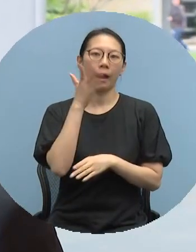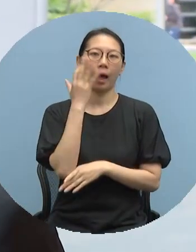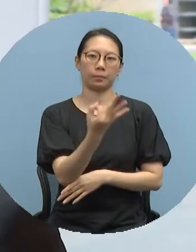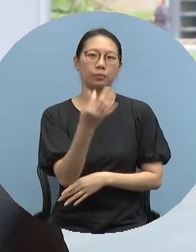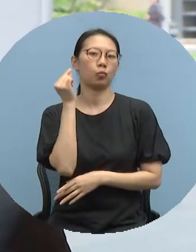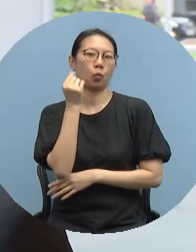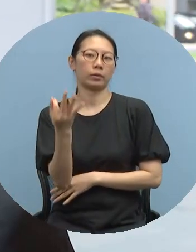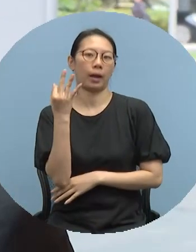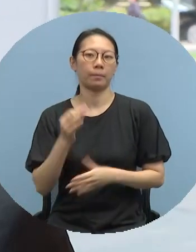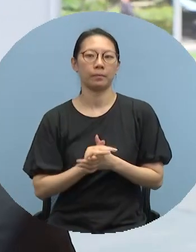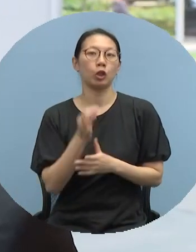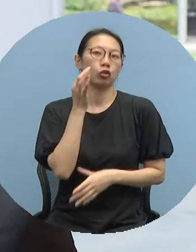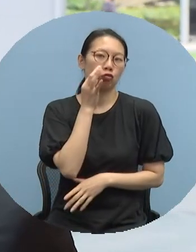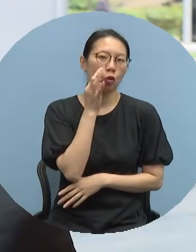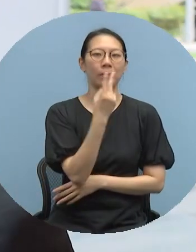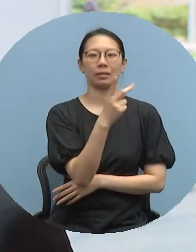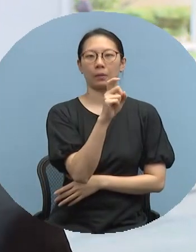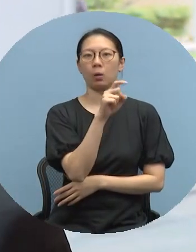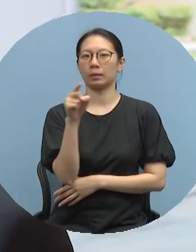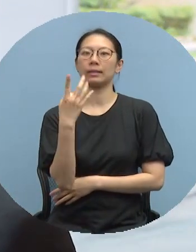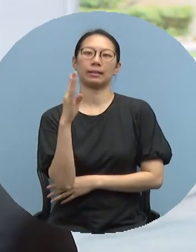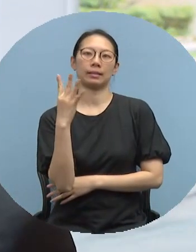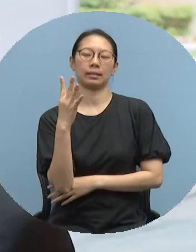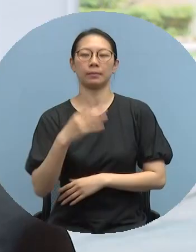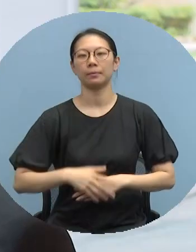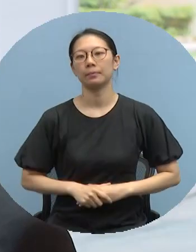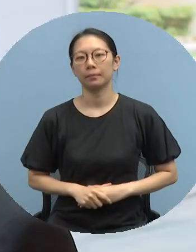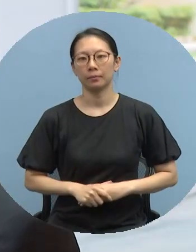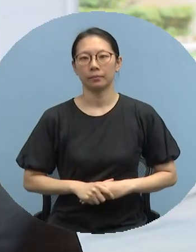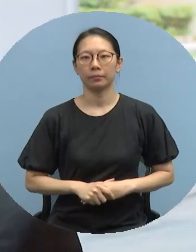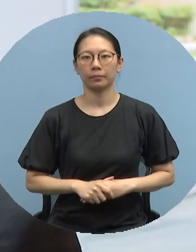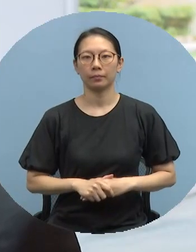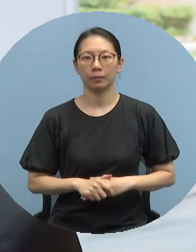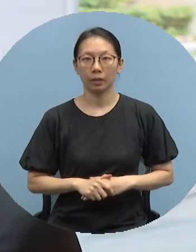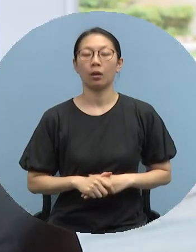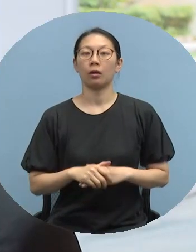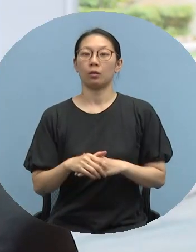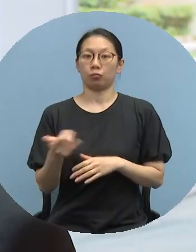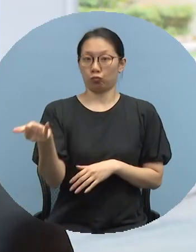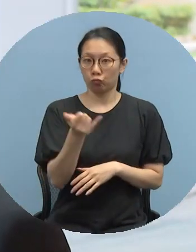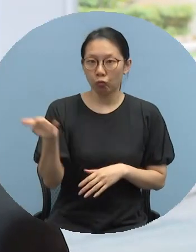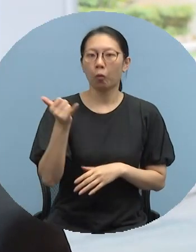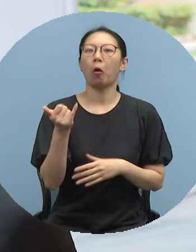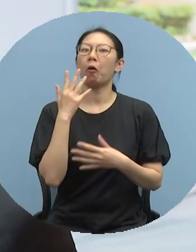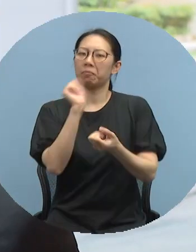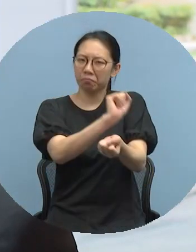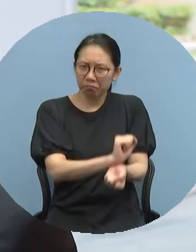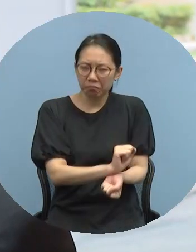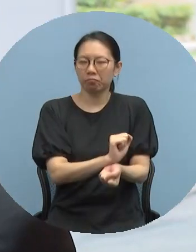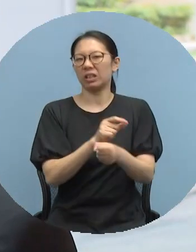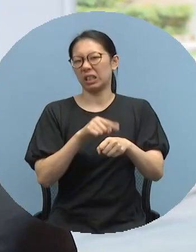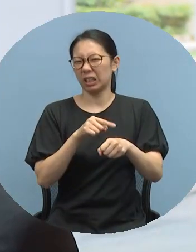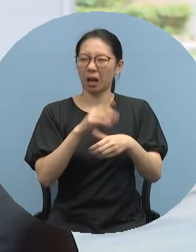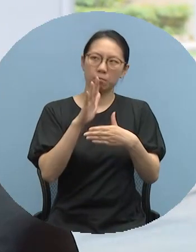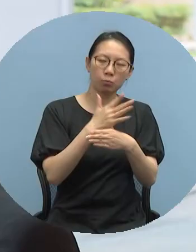3男3女，年齡係由咧係29歲去到44歲。佢哋咧係被非法扣留咗咧，係大約係